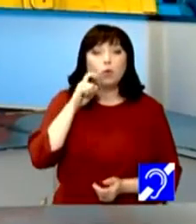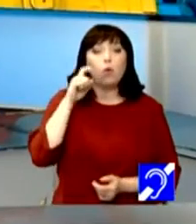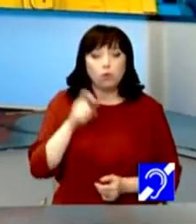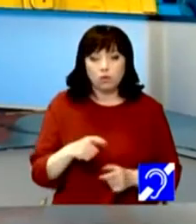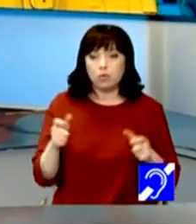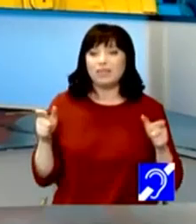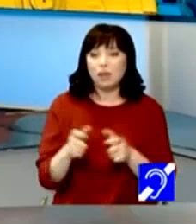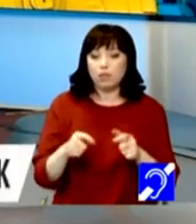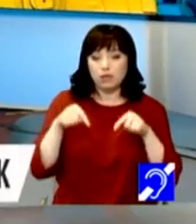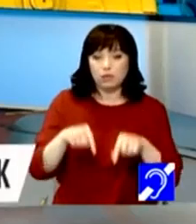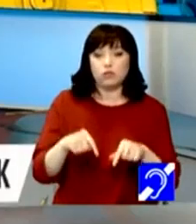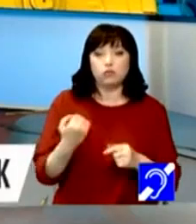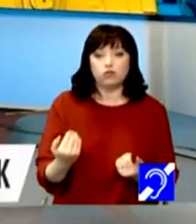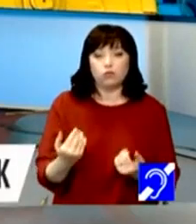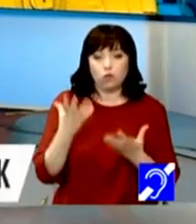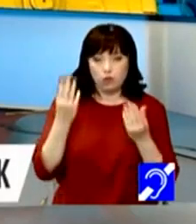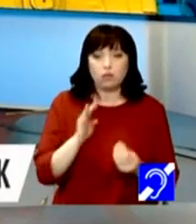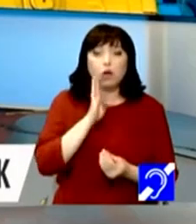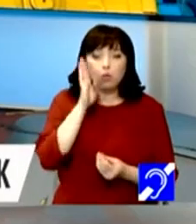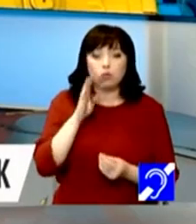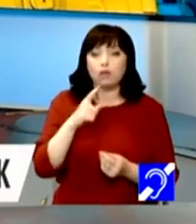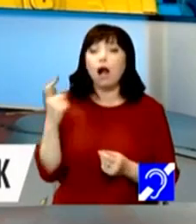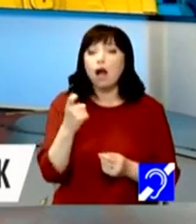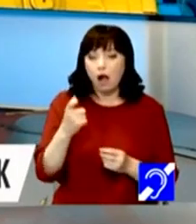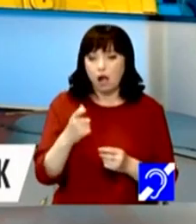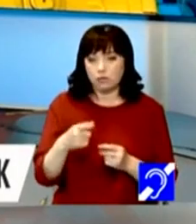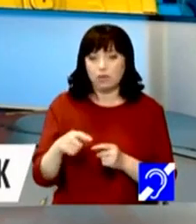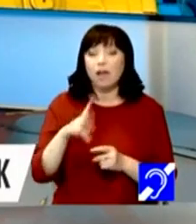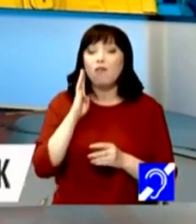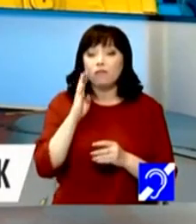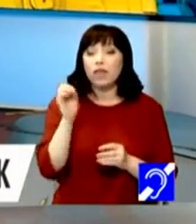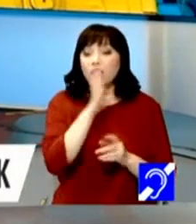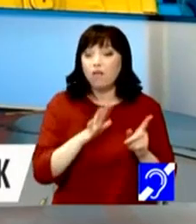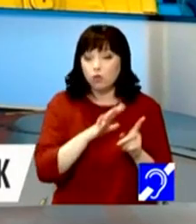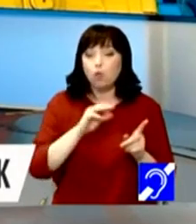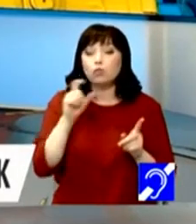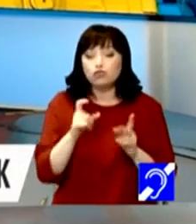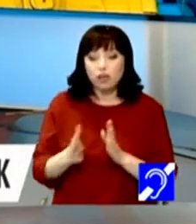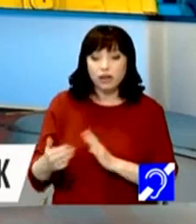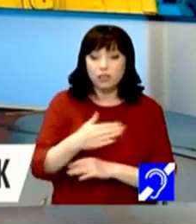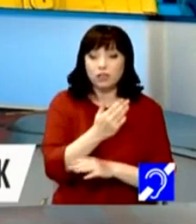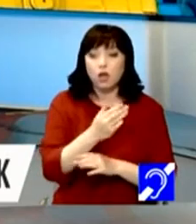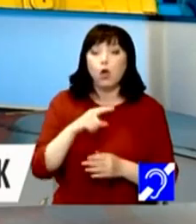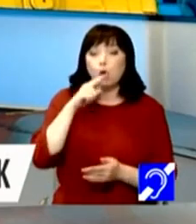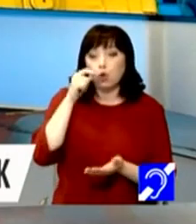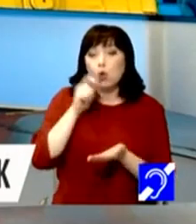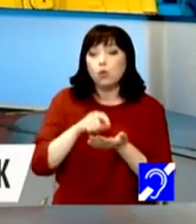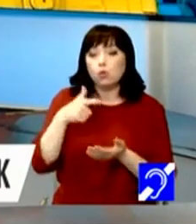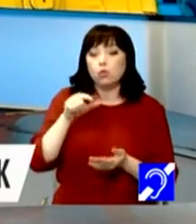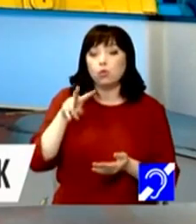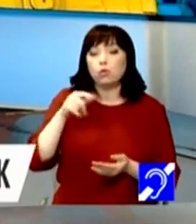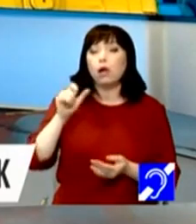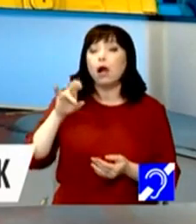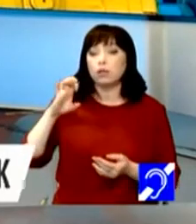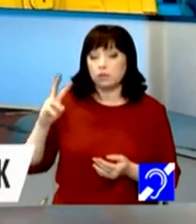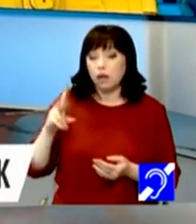Ucraina a blocat în această dimineață tranzitul gazelor rusești către Europa Occidentală prin regiunea Luhansk. Autoritățile ucrainene spun